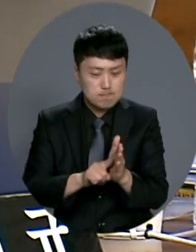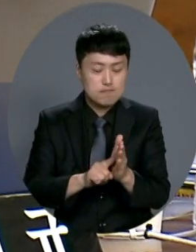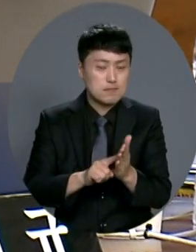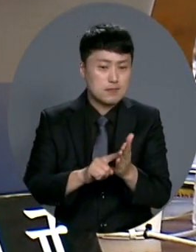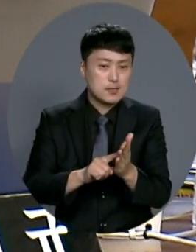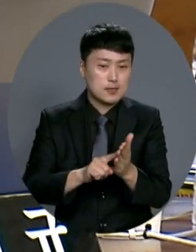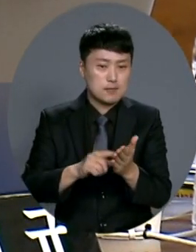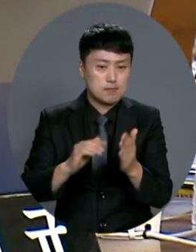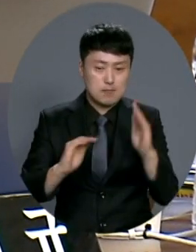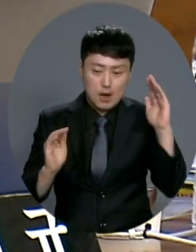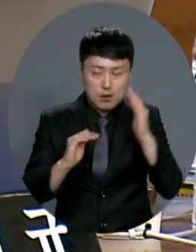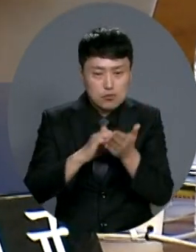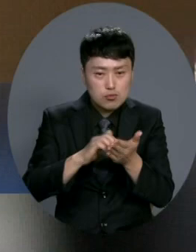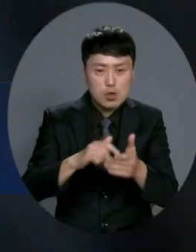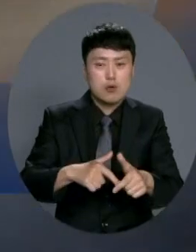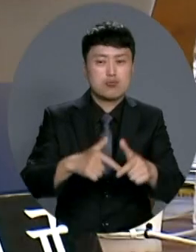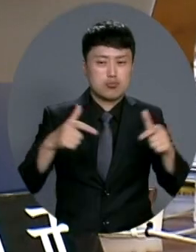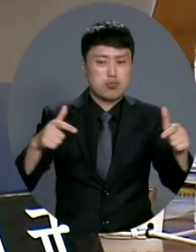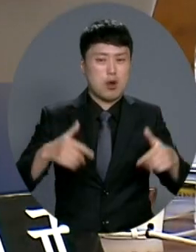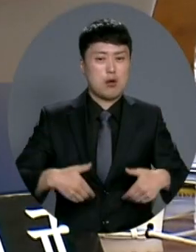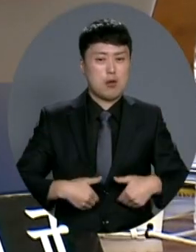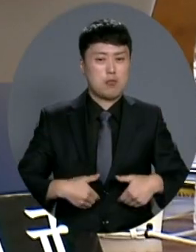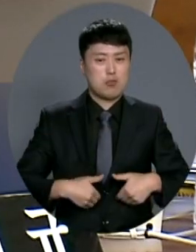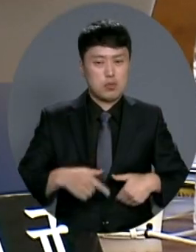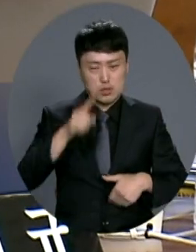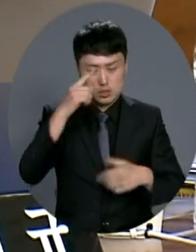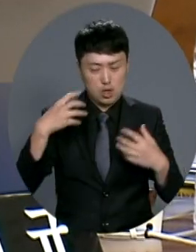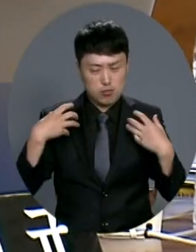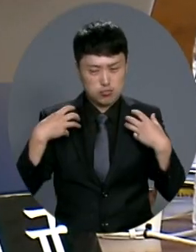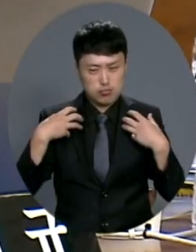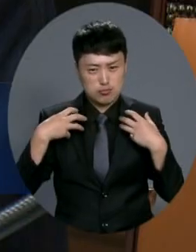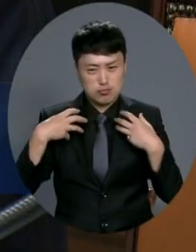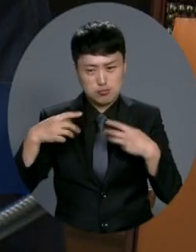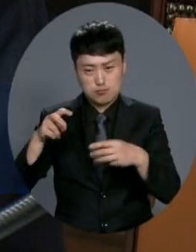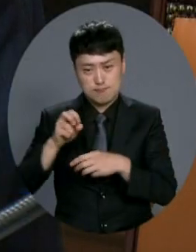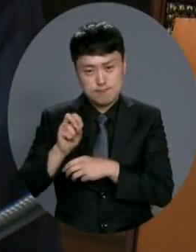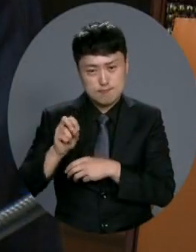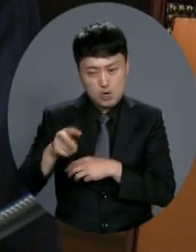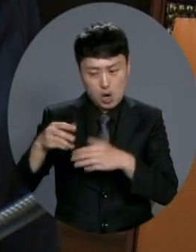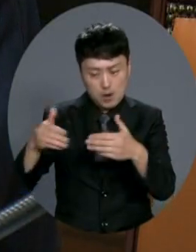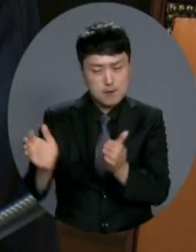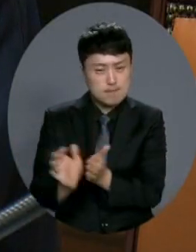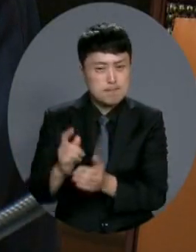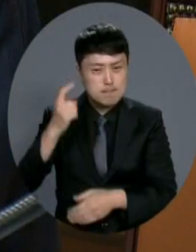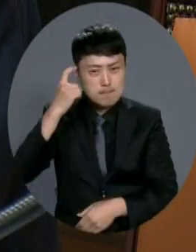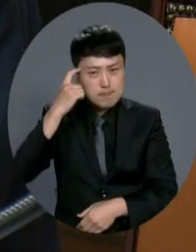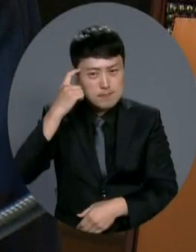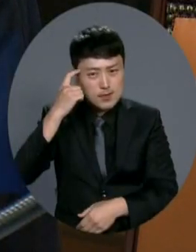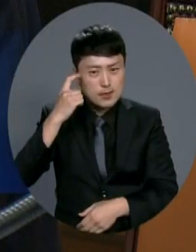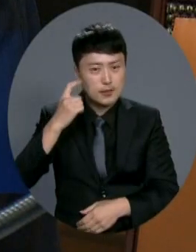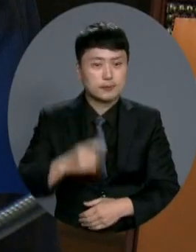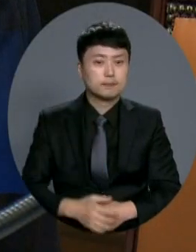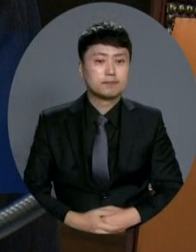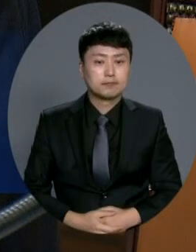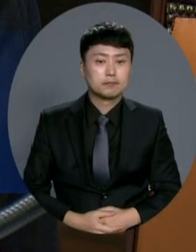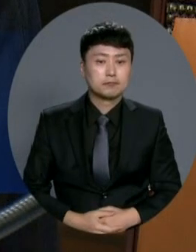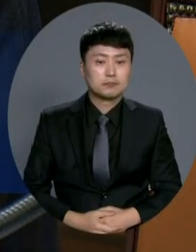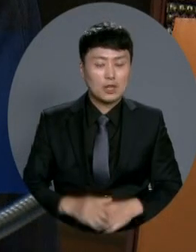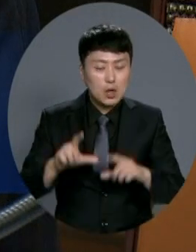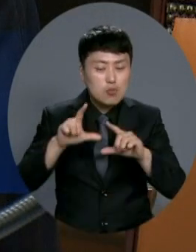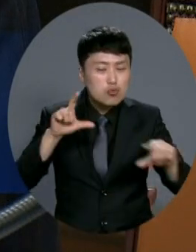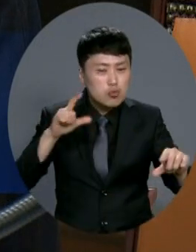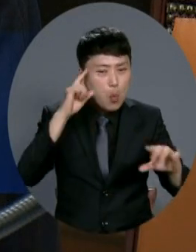확대가 불가피하다는 것이 현재 정부 여당의 판단인데 특정 부분 의료 정원에 대해서는 상승을